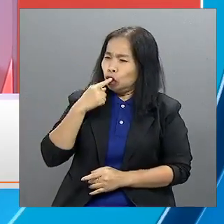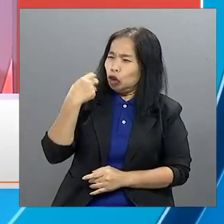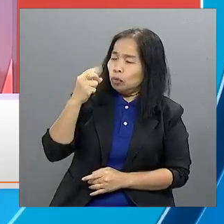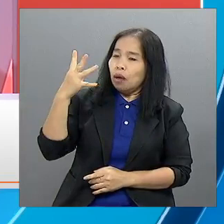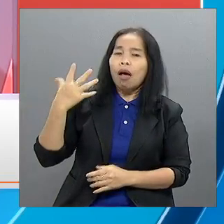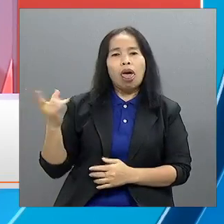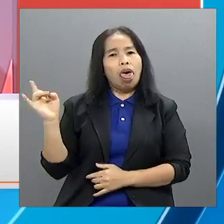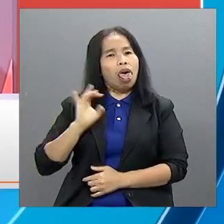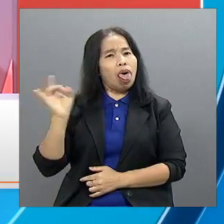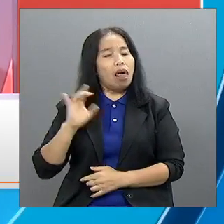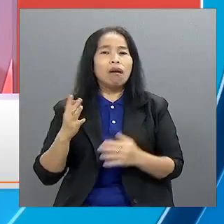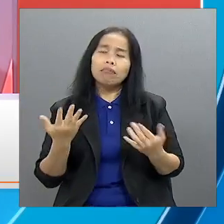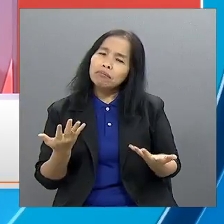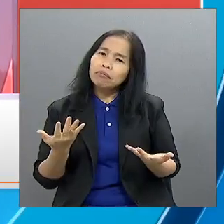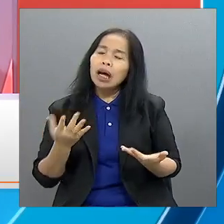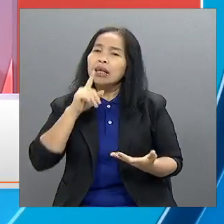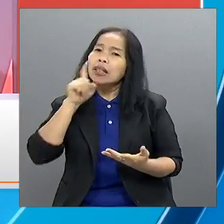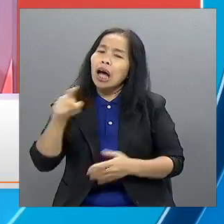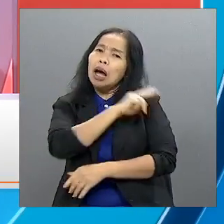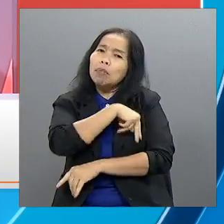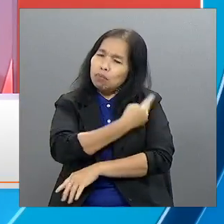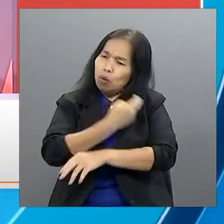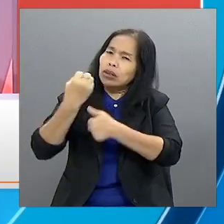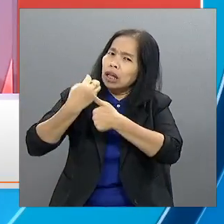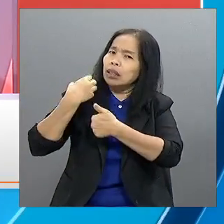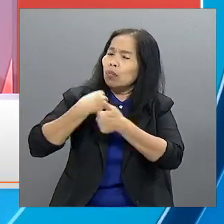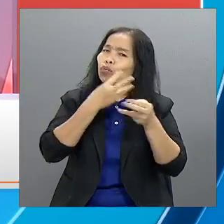ดปกติครับแบบนี้เราควรจะมีทางออกยังไงดีฮะ